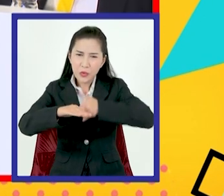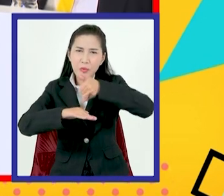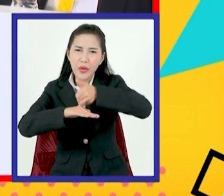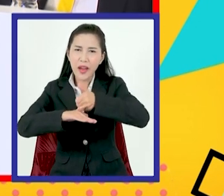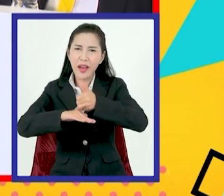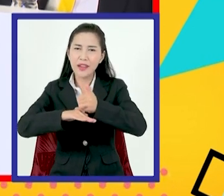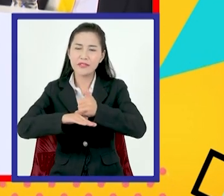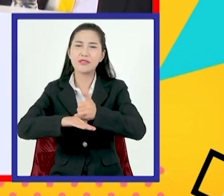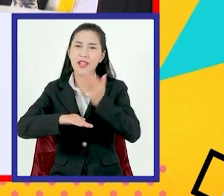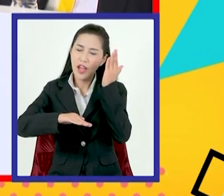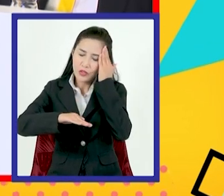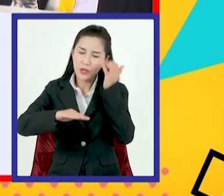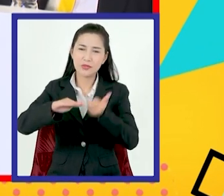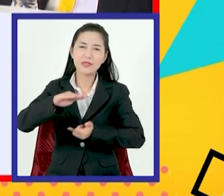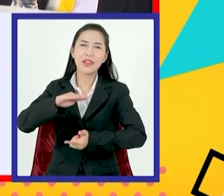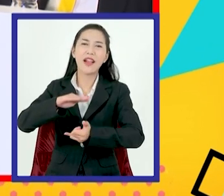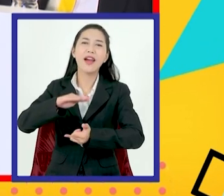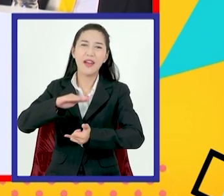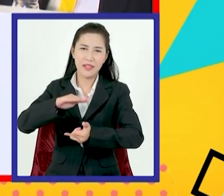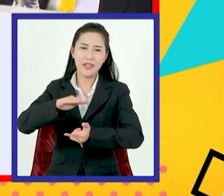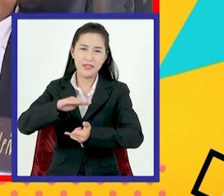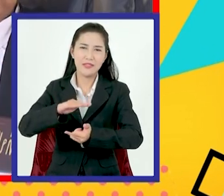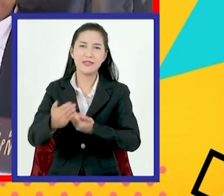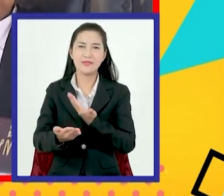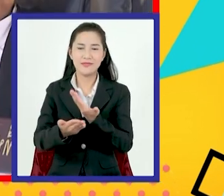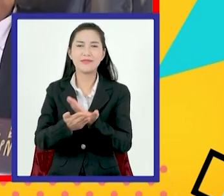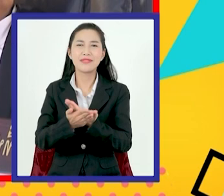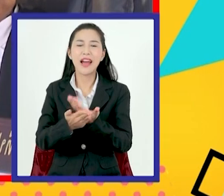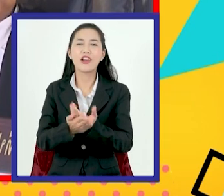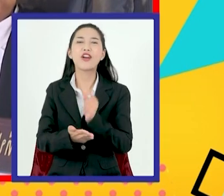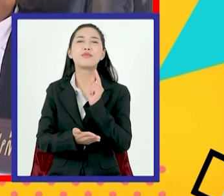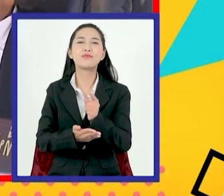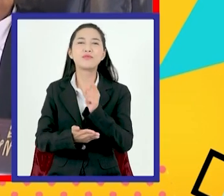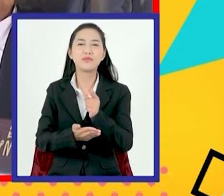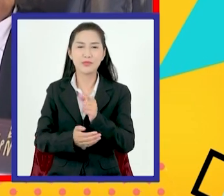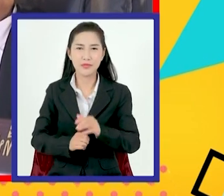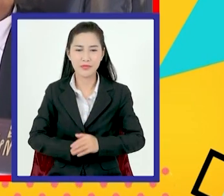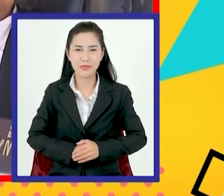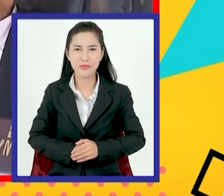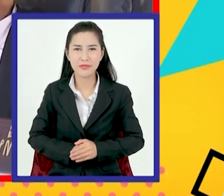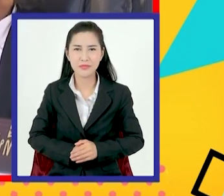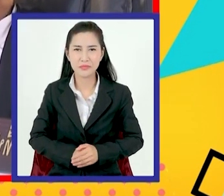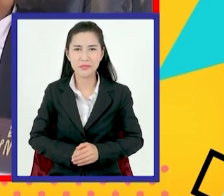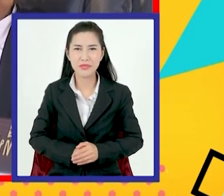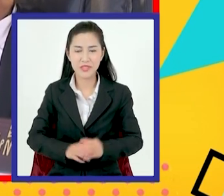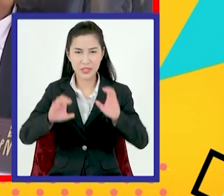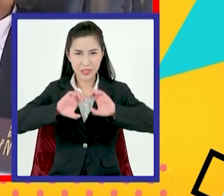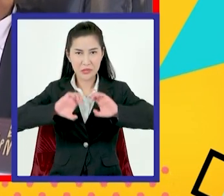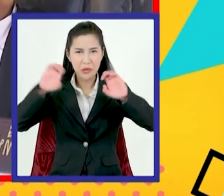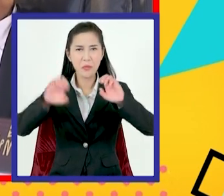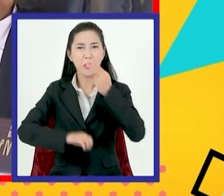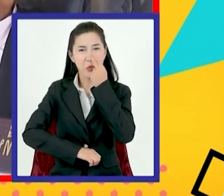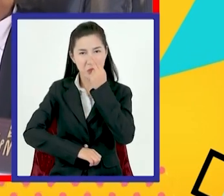างก็รายได้ก็เท่าเดิมนะครับเพราะฉะนั้นนี่คือสิ่งที่รัฐบาลชุดนี้